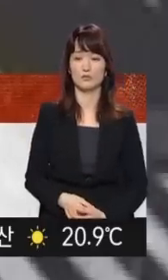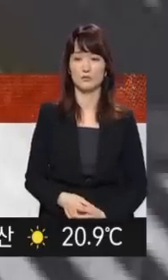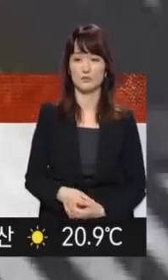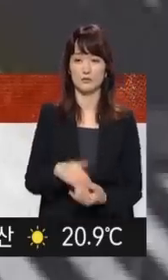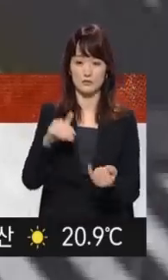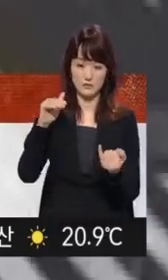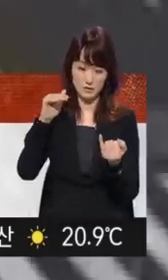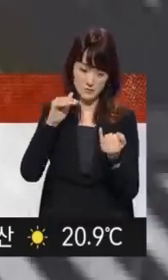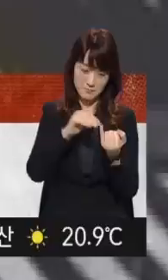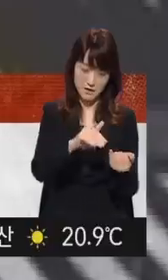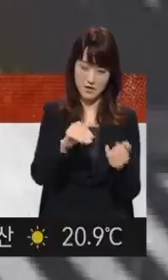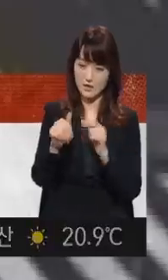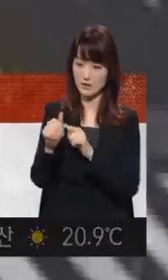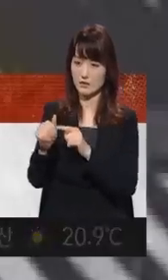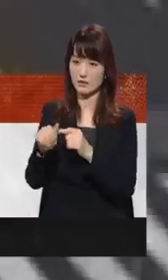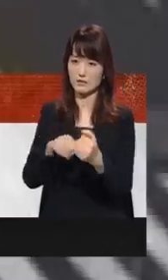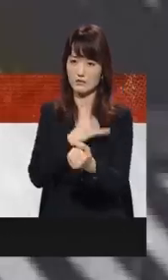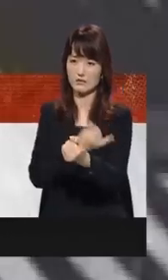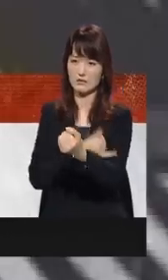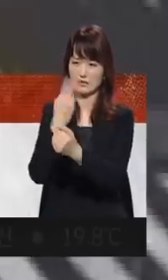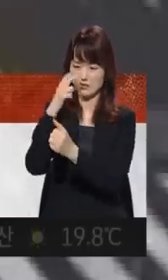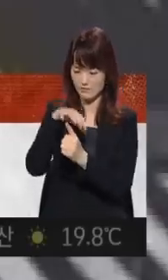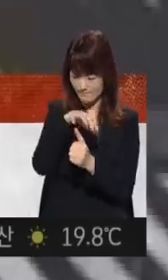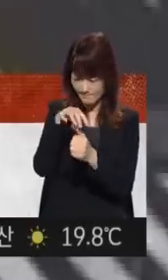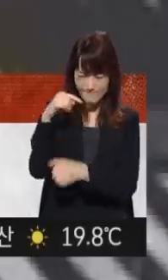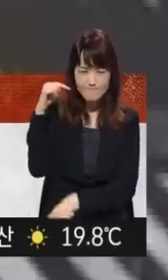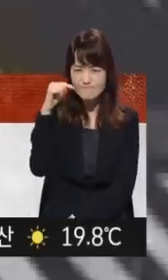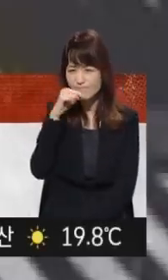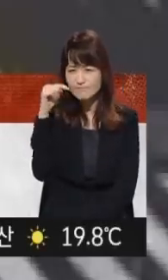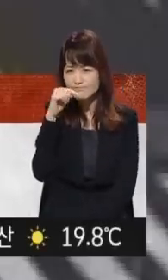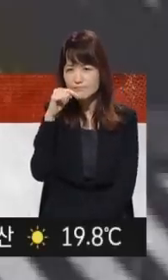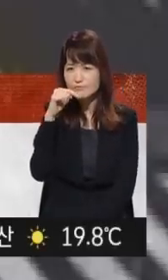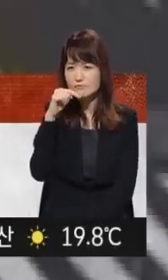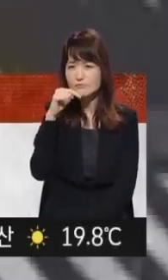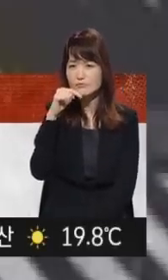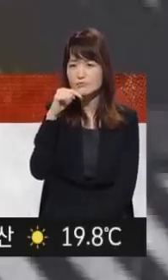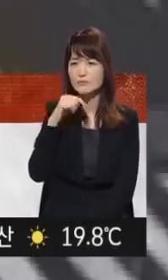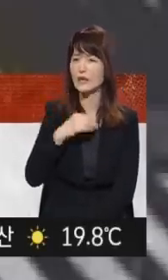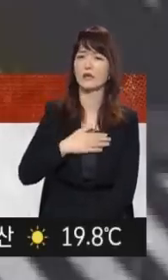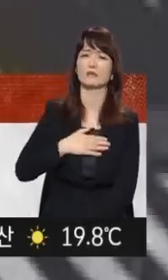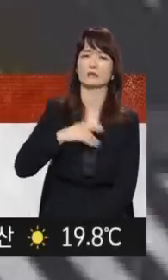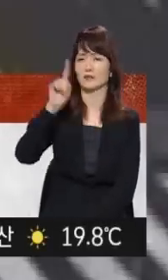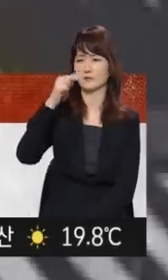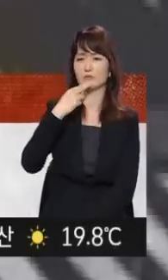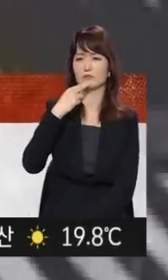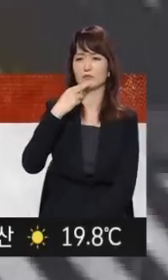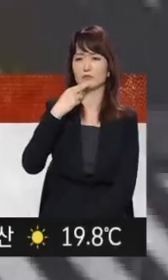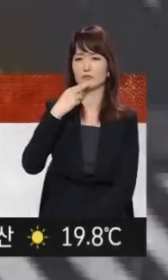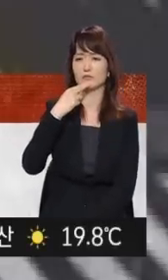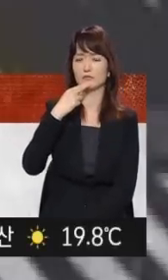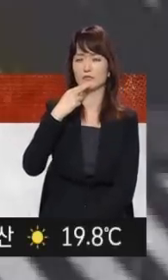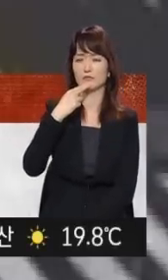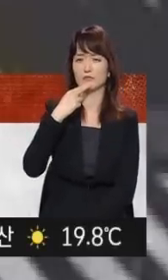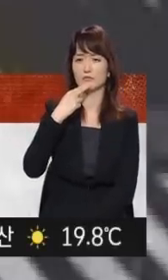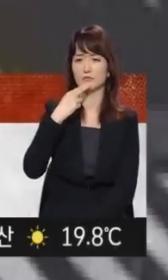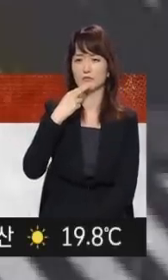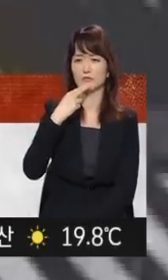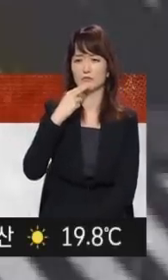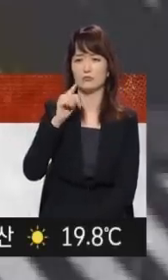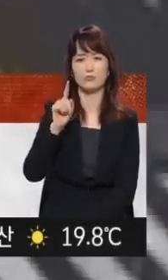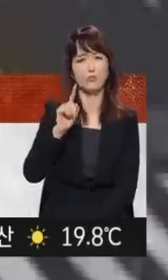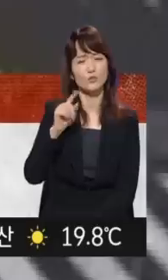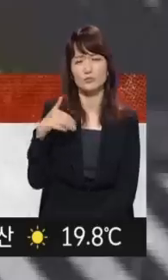워낙 가해자에 대한 인권 보호가 철저해서 아는게 없습니다 뭐 도대체 전 뭐